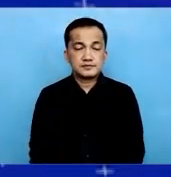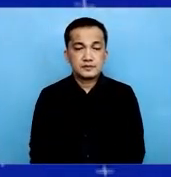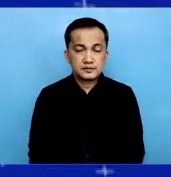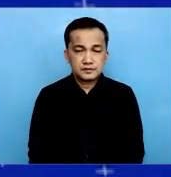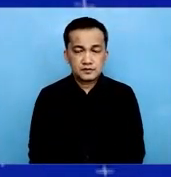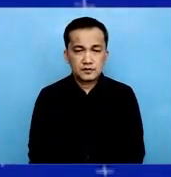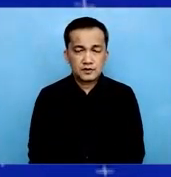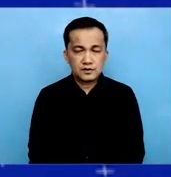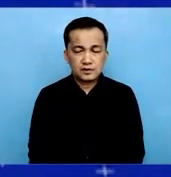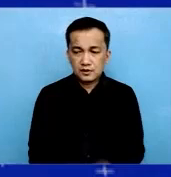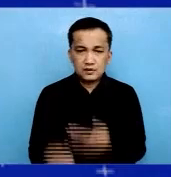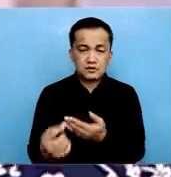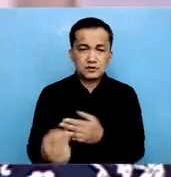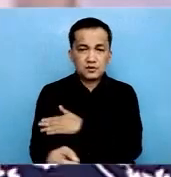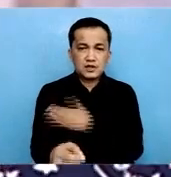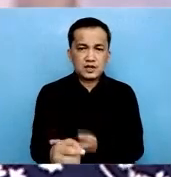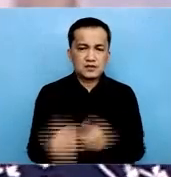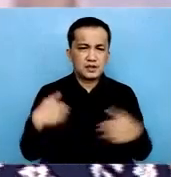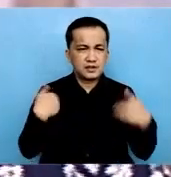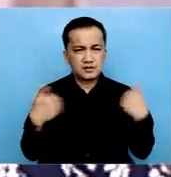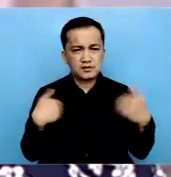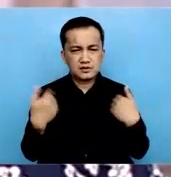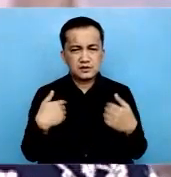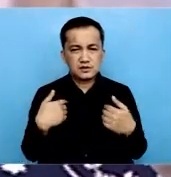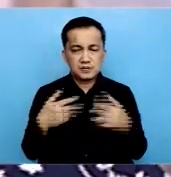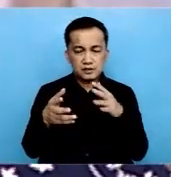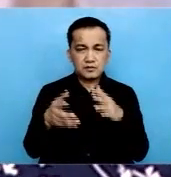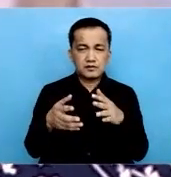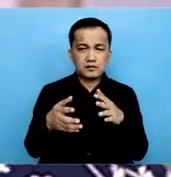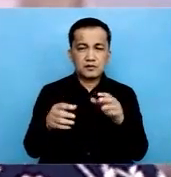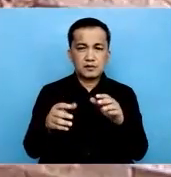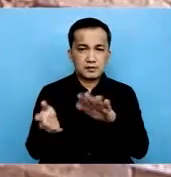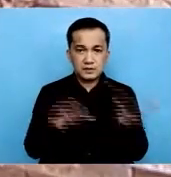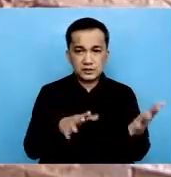Paano yung anak ko? Ang bata niya pa, para maulila sa ama.